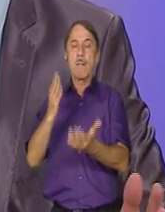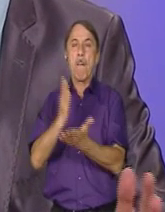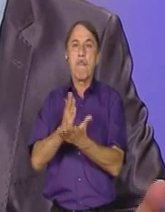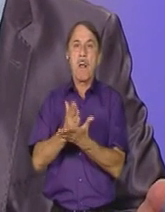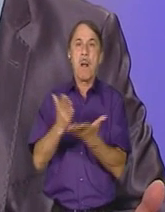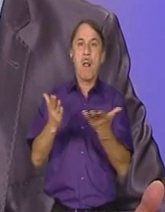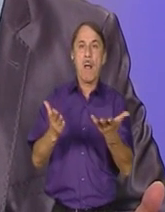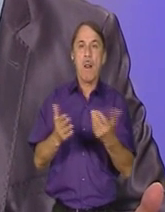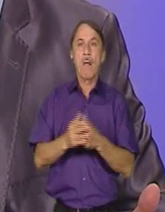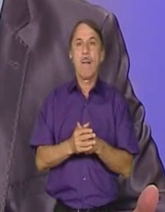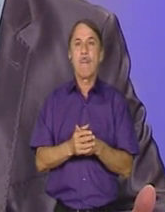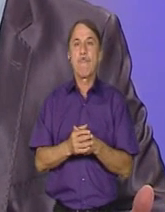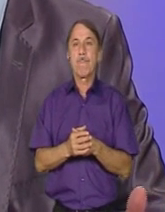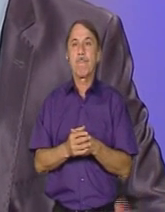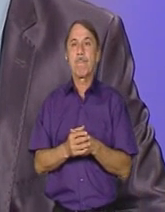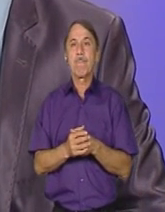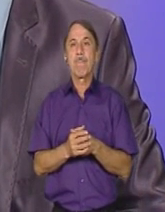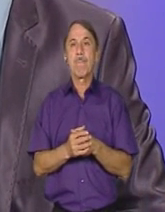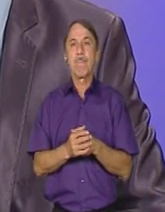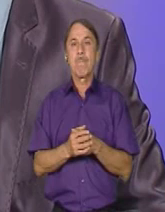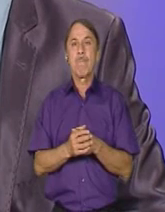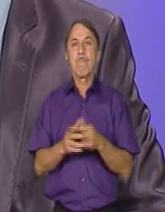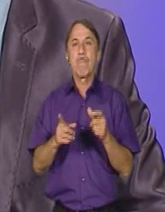do sada bile viđene u svetu satire.